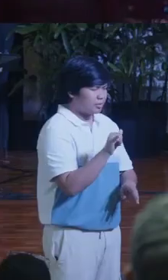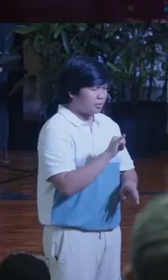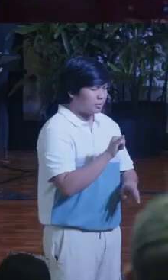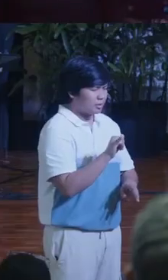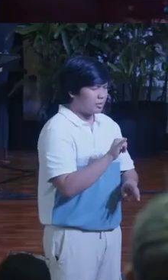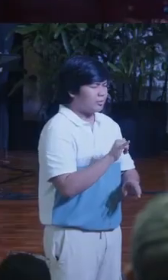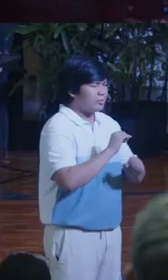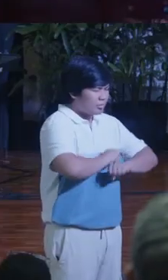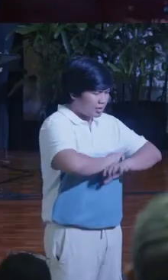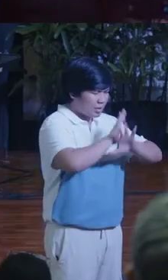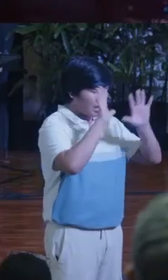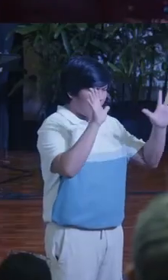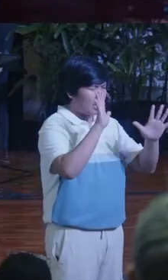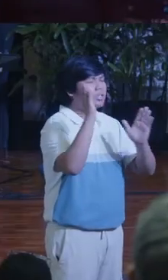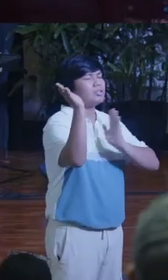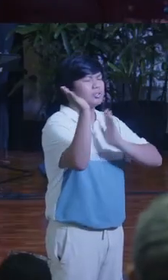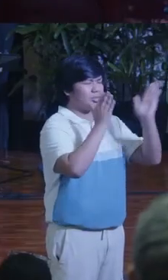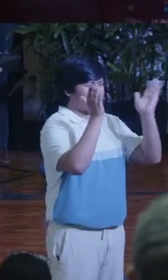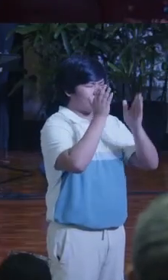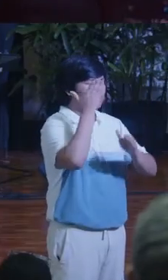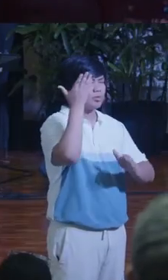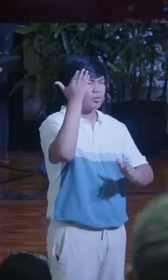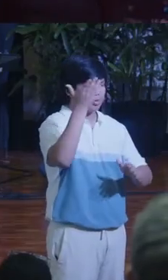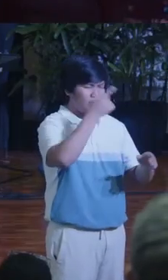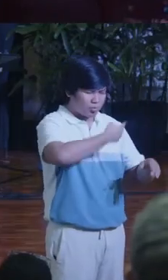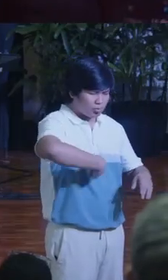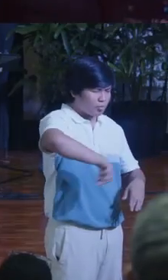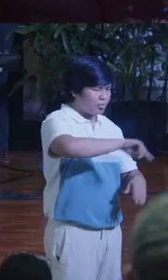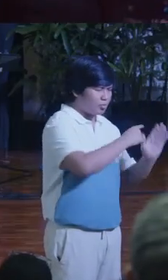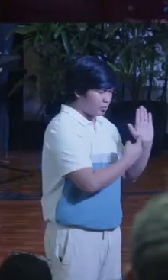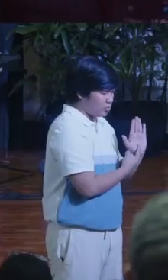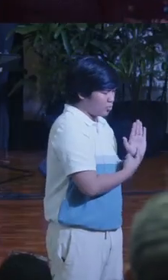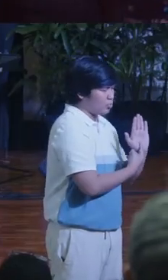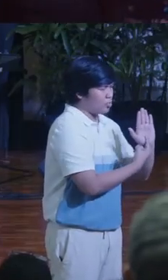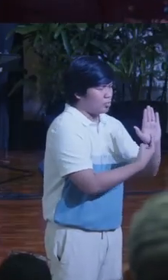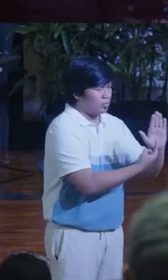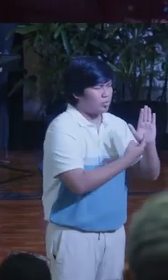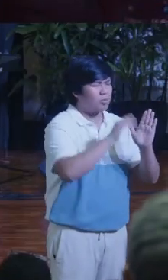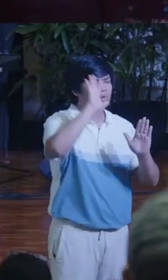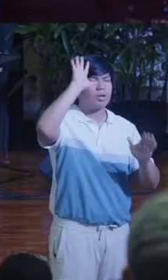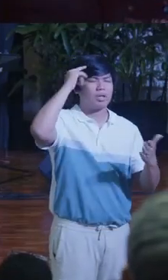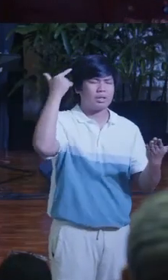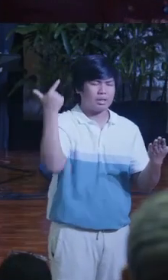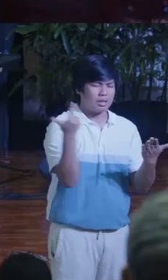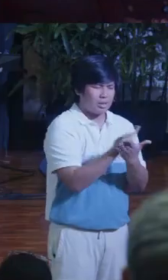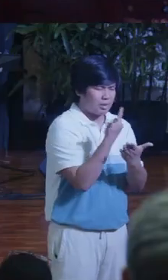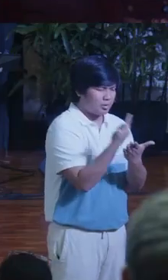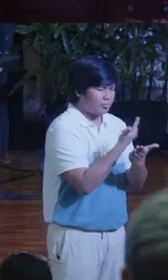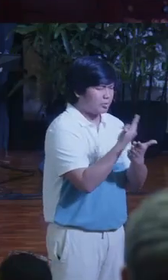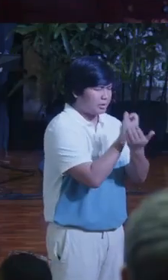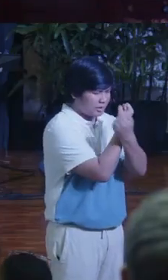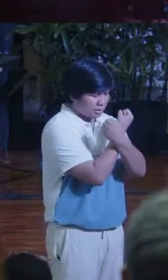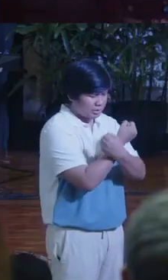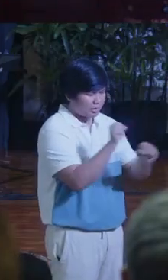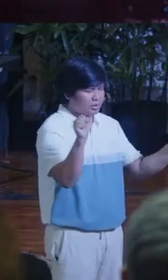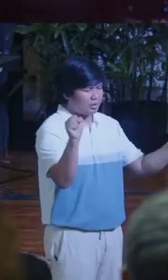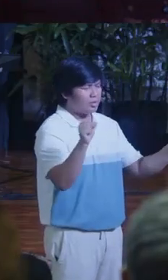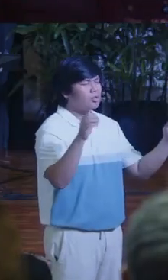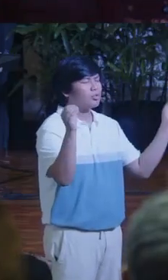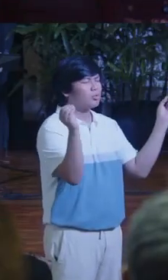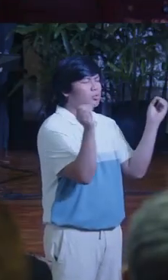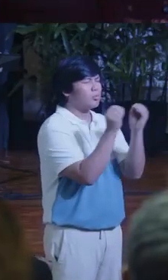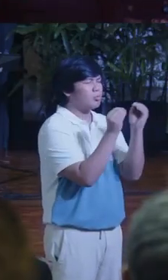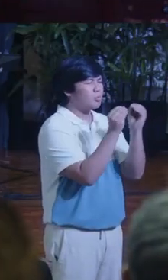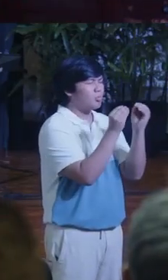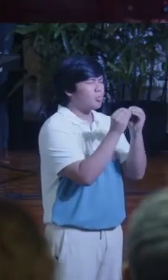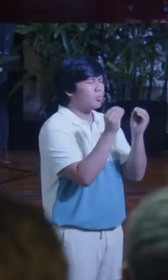alagad mo. Na kami ay magdala ng ebanghelyo ng kaligtasan sa higit na